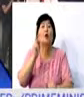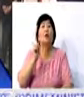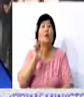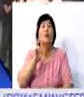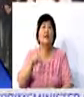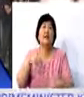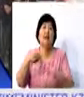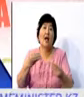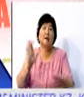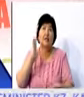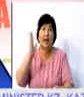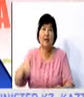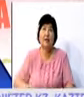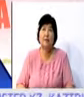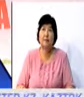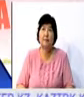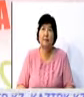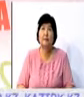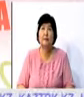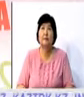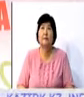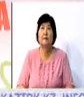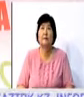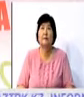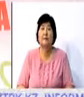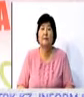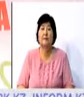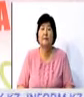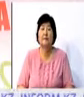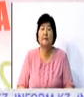табысталатын болады. Құдайберген Махамбетәлі, Ахан Әлиев, Досхан Сәтбай, Қызылорда телеарнасы.